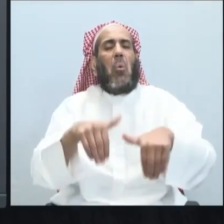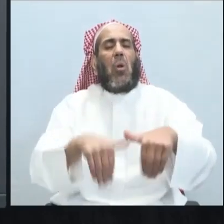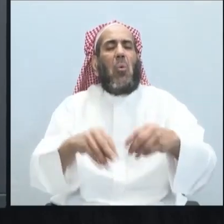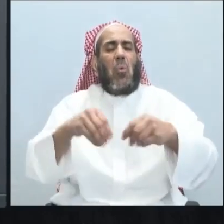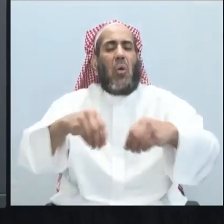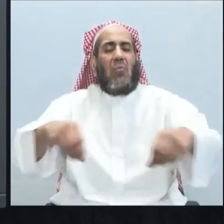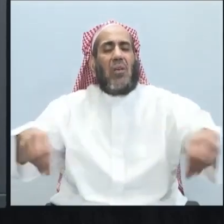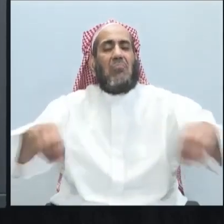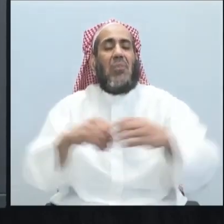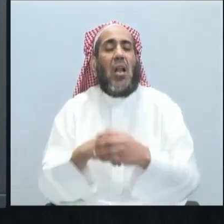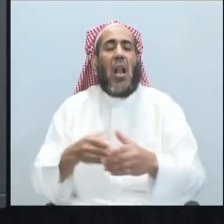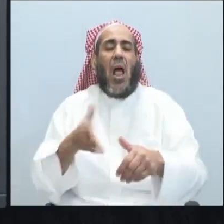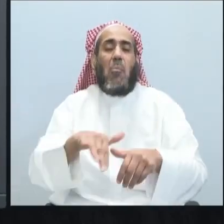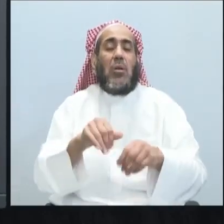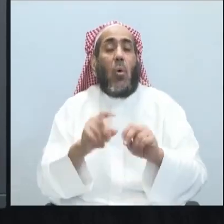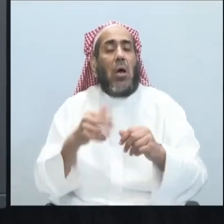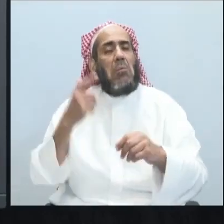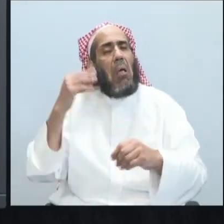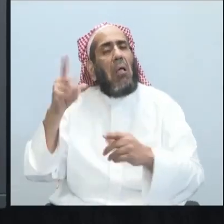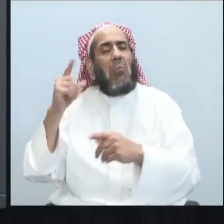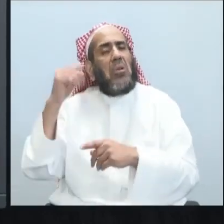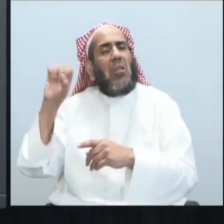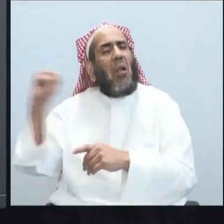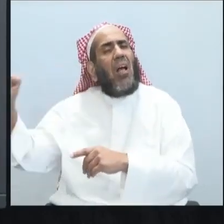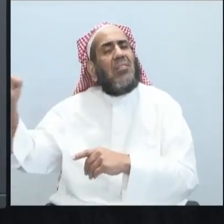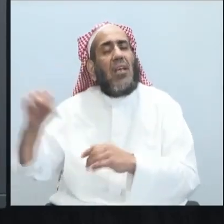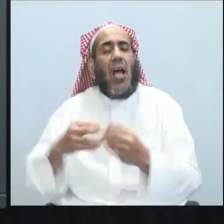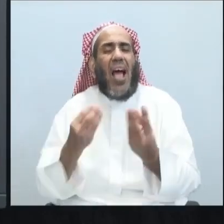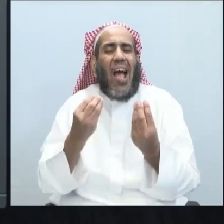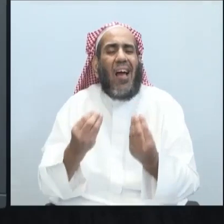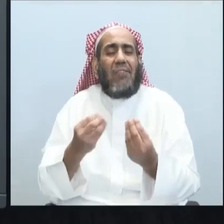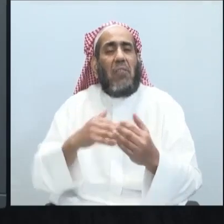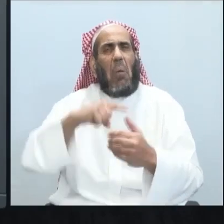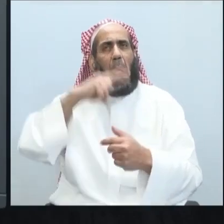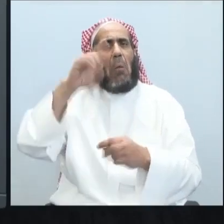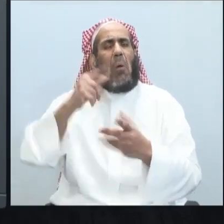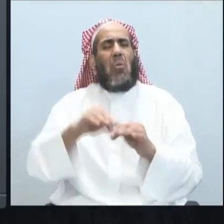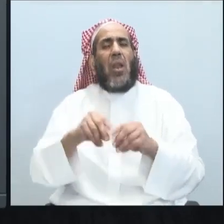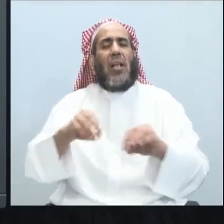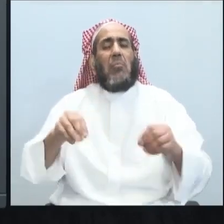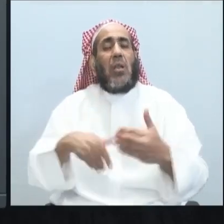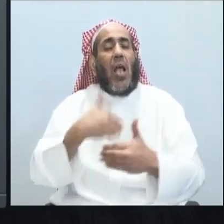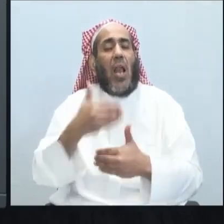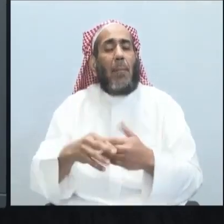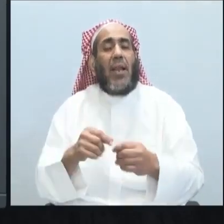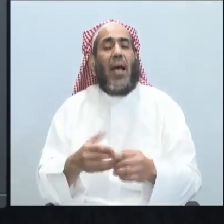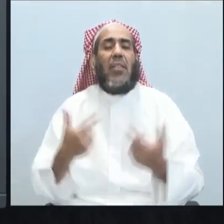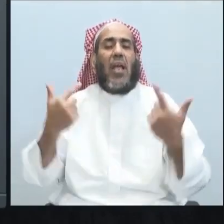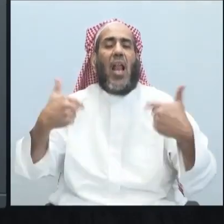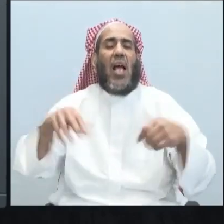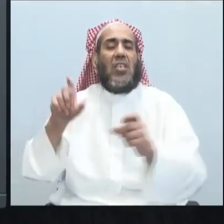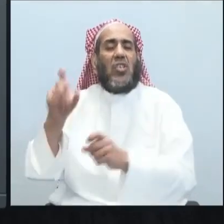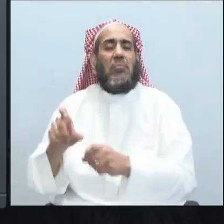رفات للاموات وهذه وجهه نظر ان يقول خفف الوطا ما اظن اديم الارض الا من هذه الاجساد